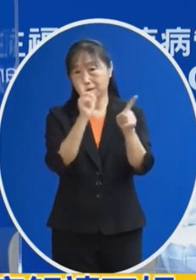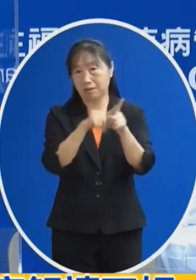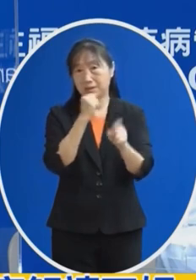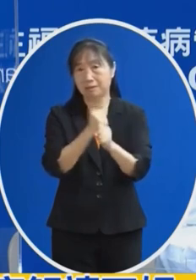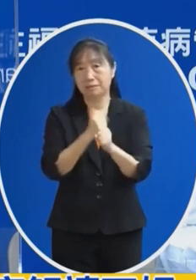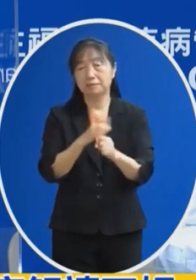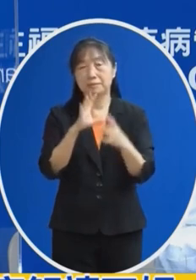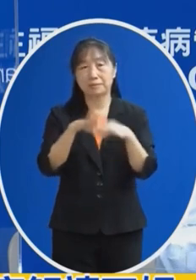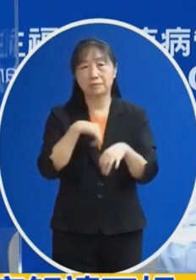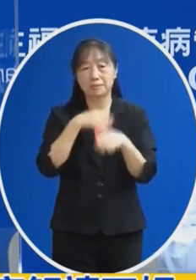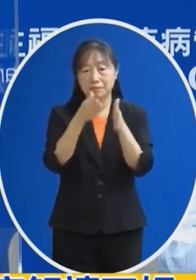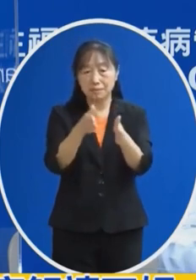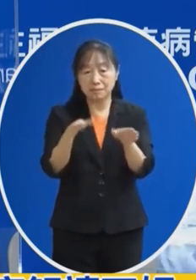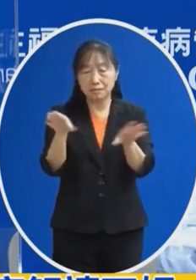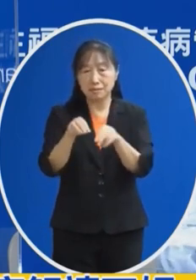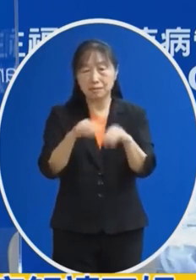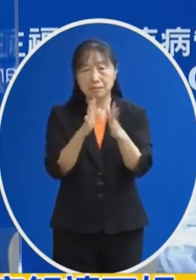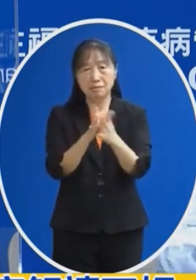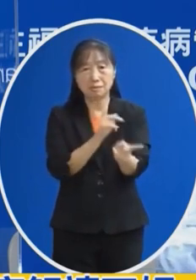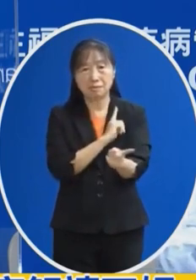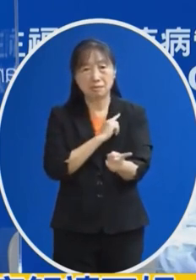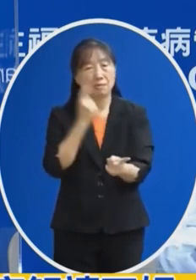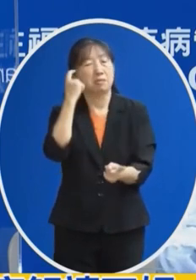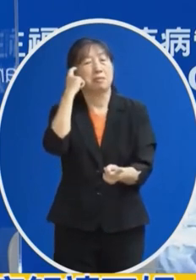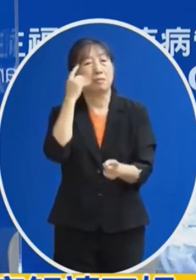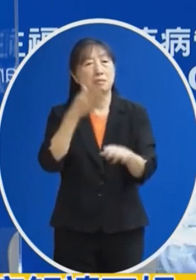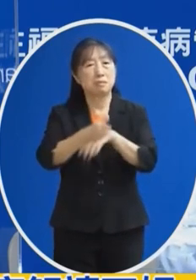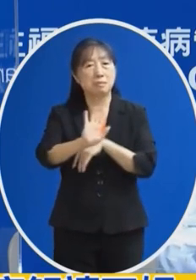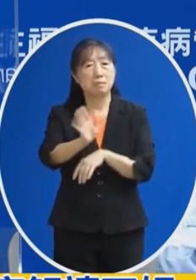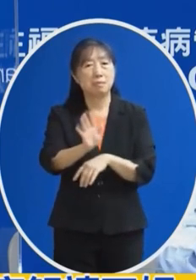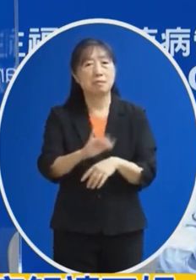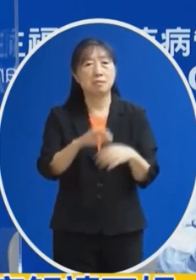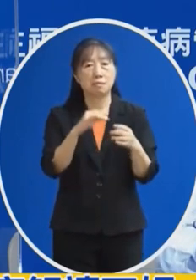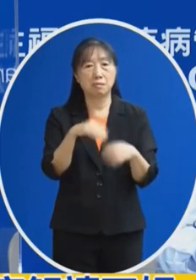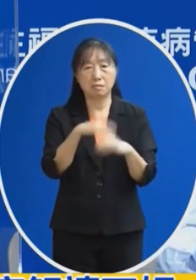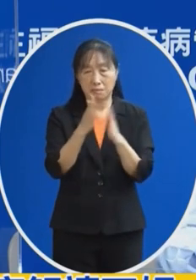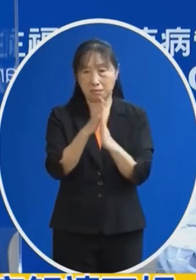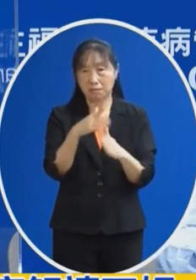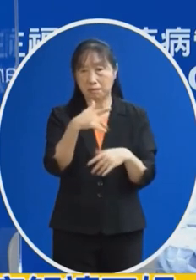过度的解读那也不好，大家还是把自己的基本功做好。